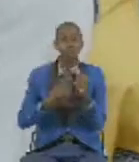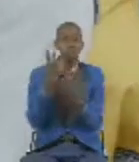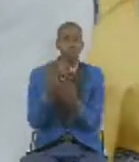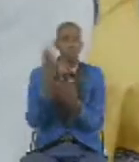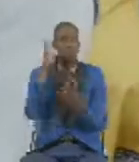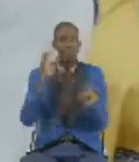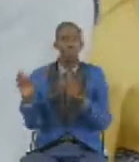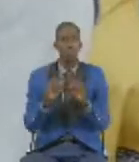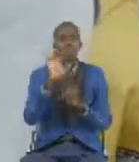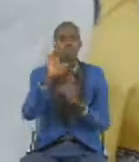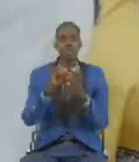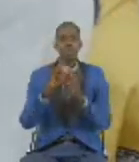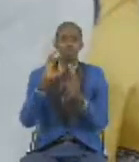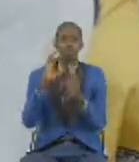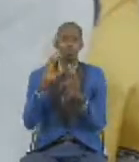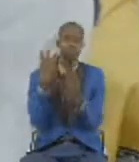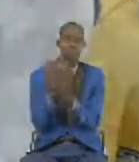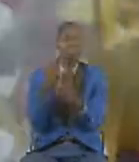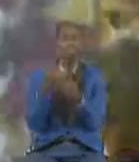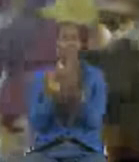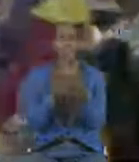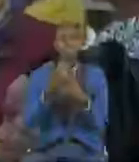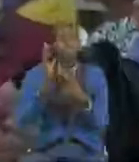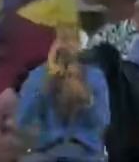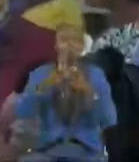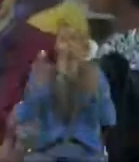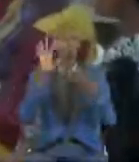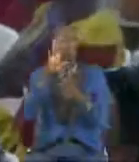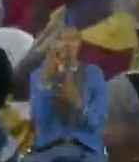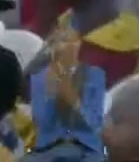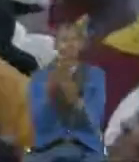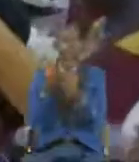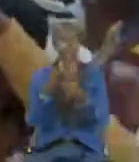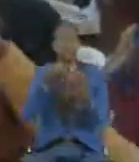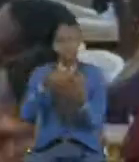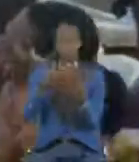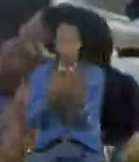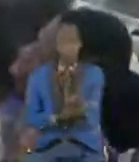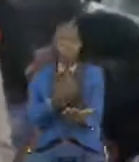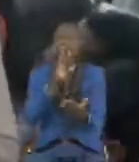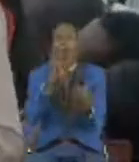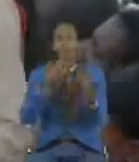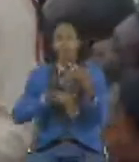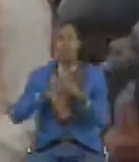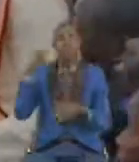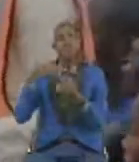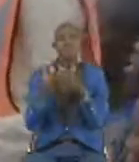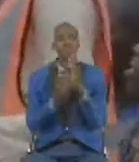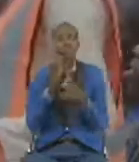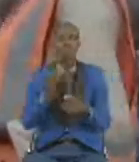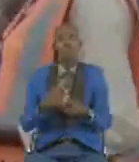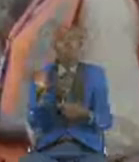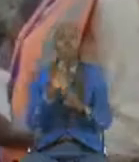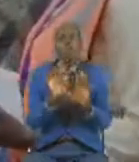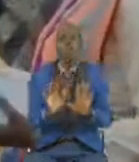ta prison. Ouvrira les portes de la prison. Ce matin, tu sortiras. Là, il y avait